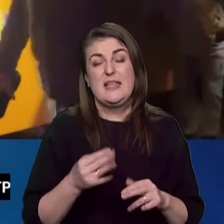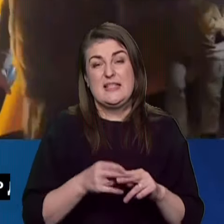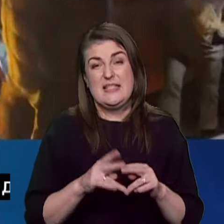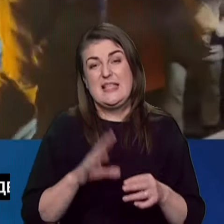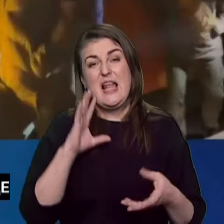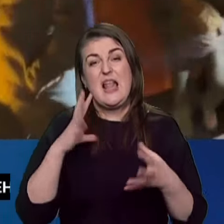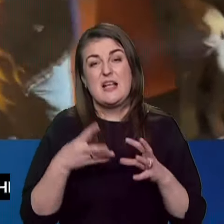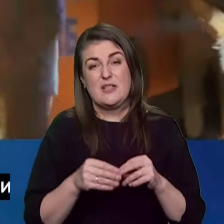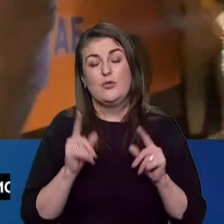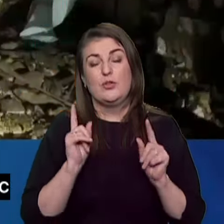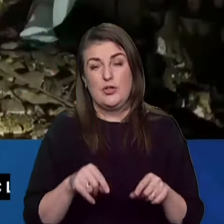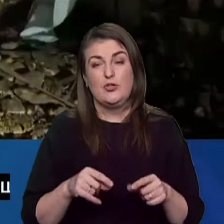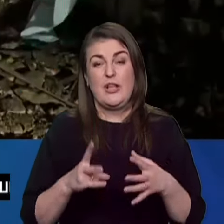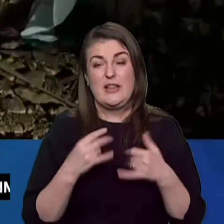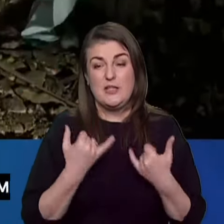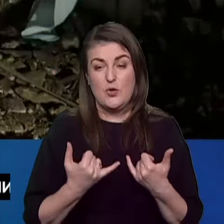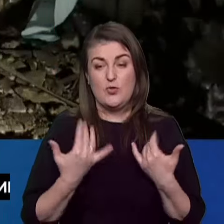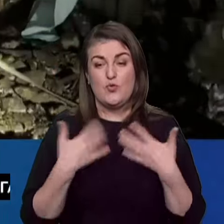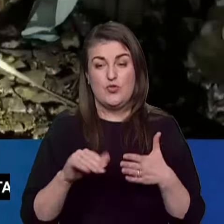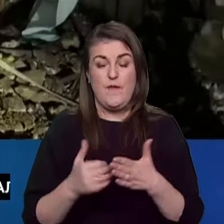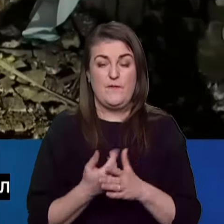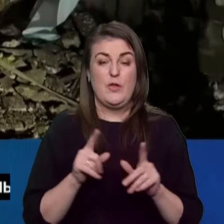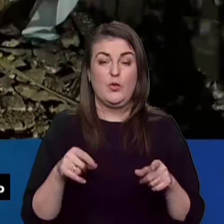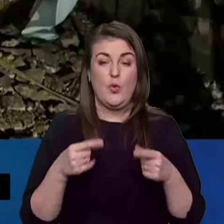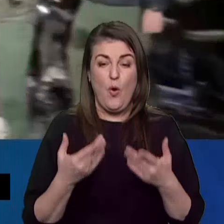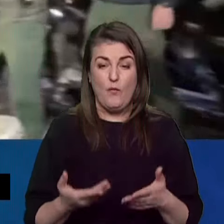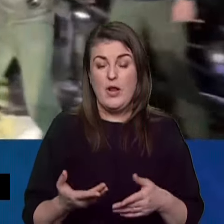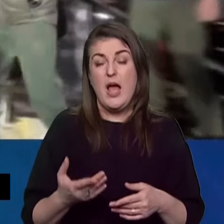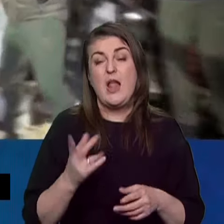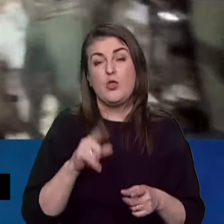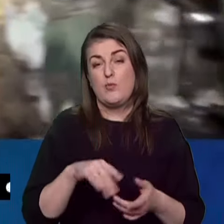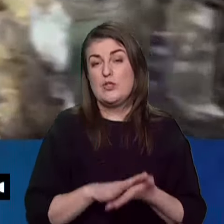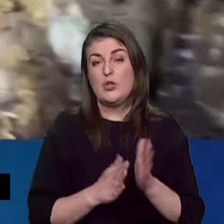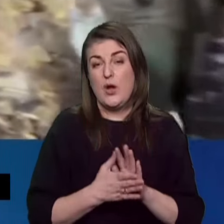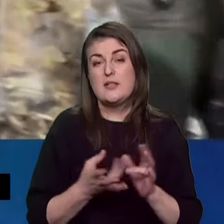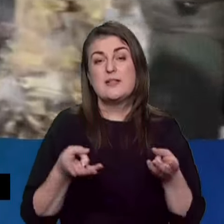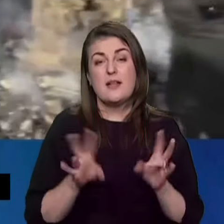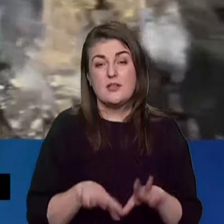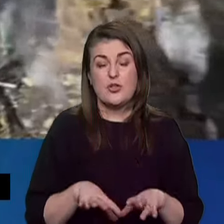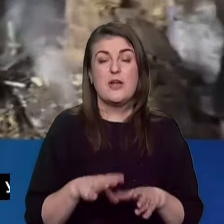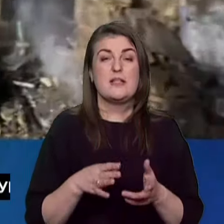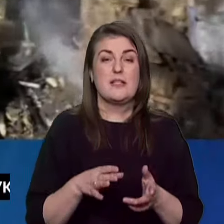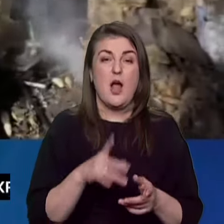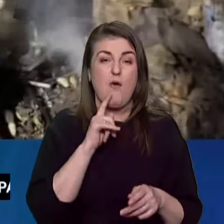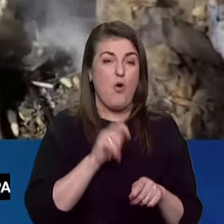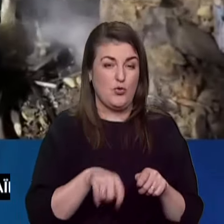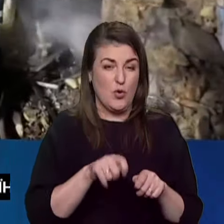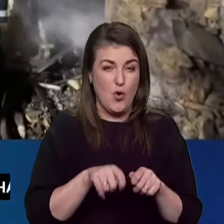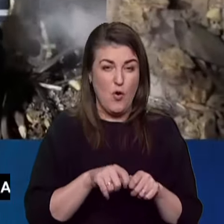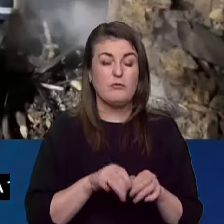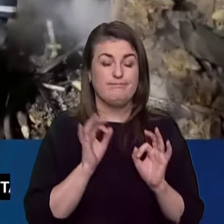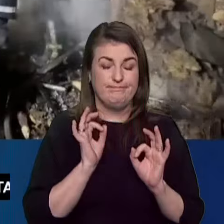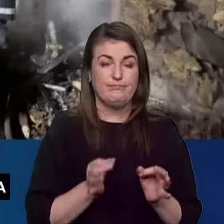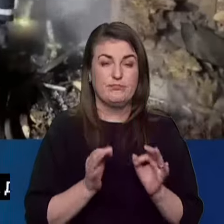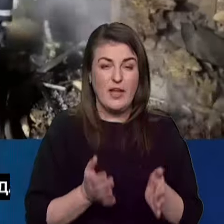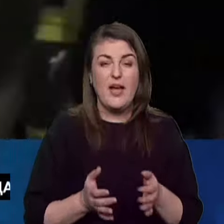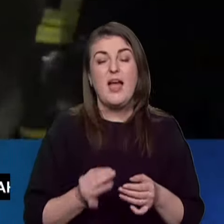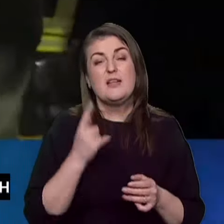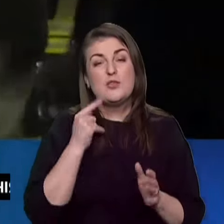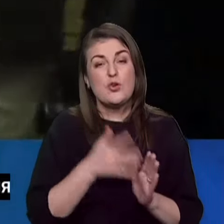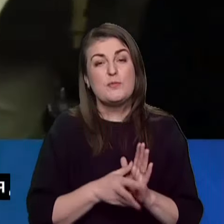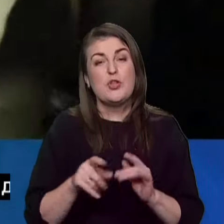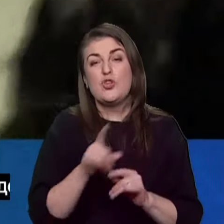наслідки теж на сьогодні відомі. Тому ситуація залишається, вона контрольованою, зрозуміло, і зрозуміло те,